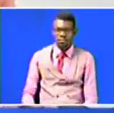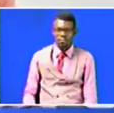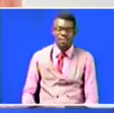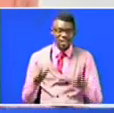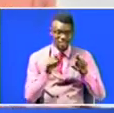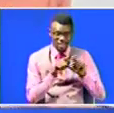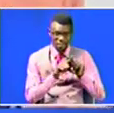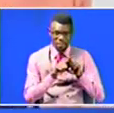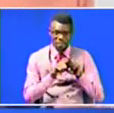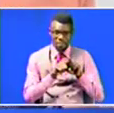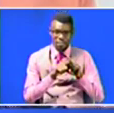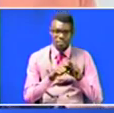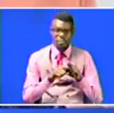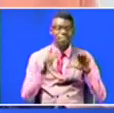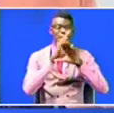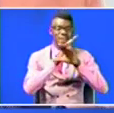the President